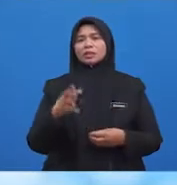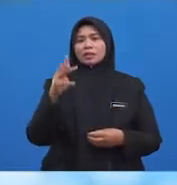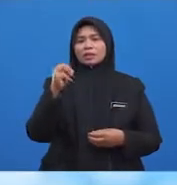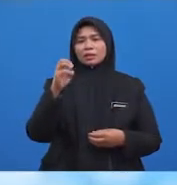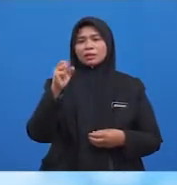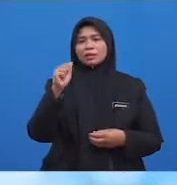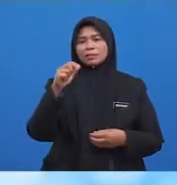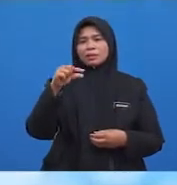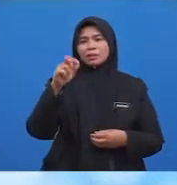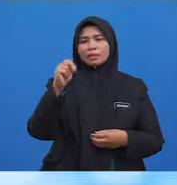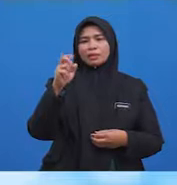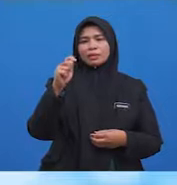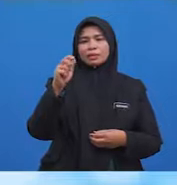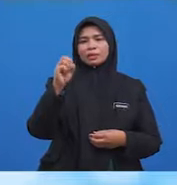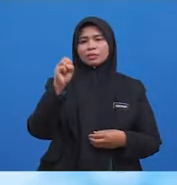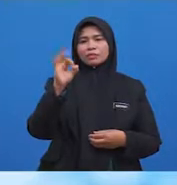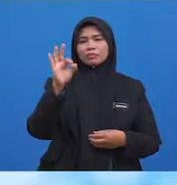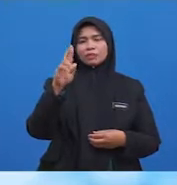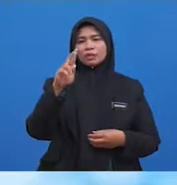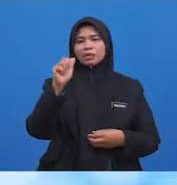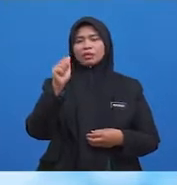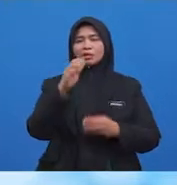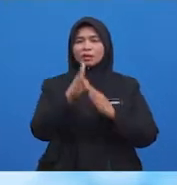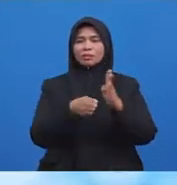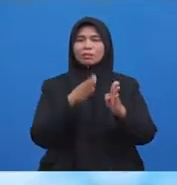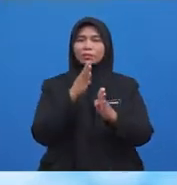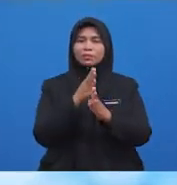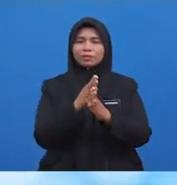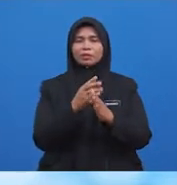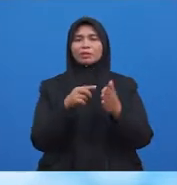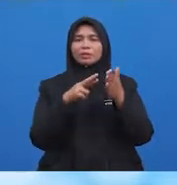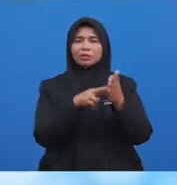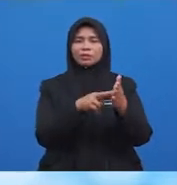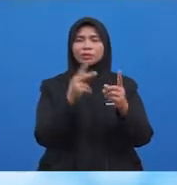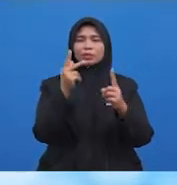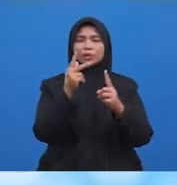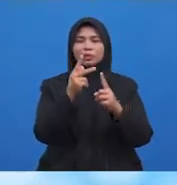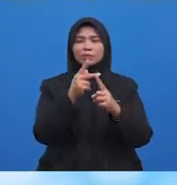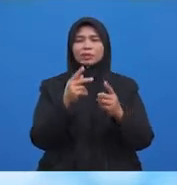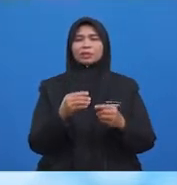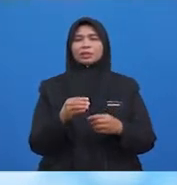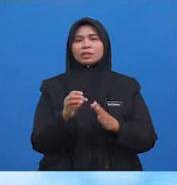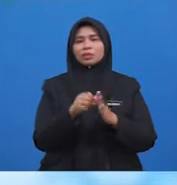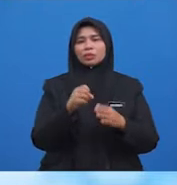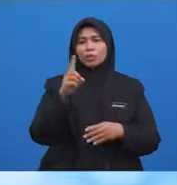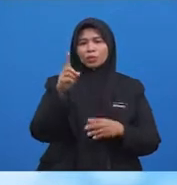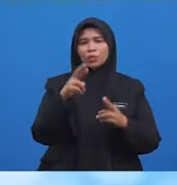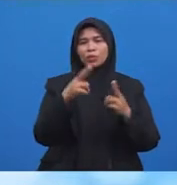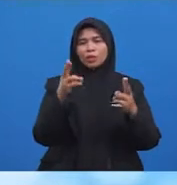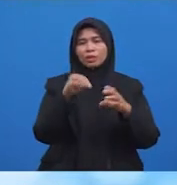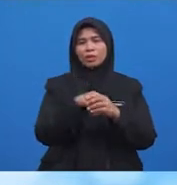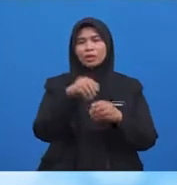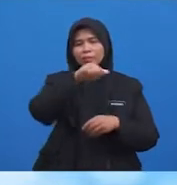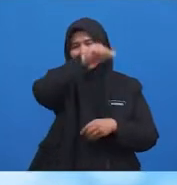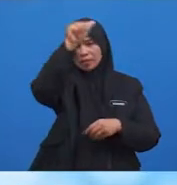magnetosfer bumi Berat magnetosfer bumi merujuk kepada suatu ruang